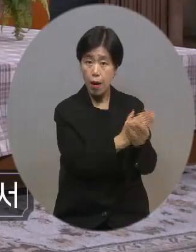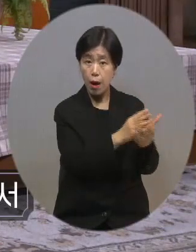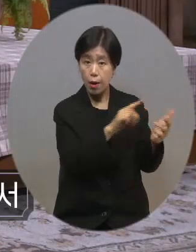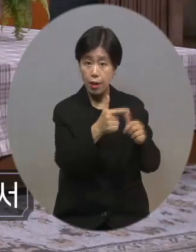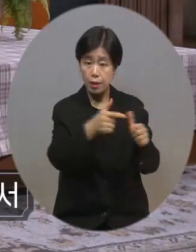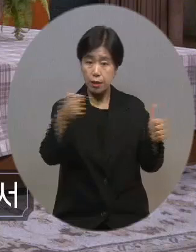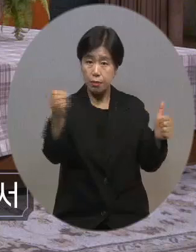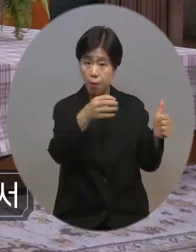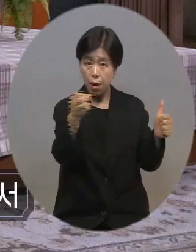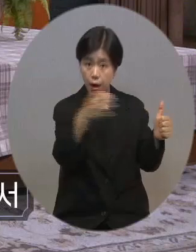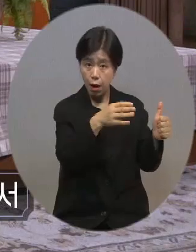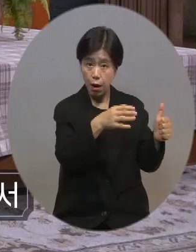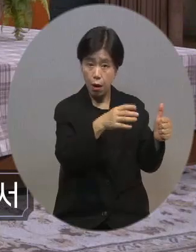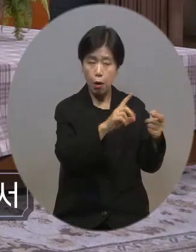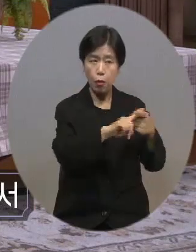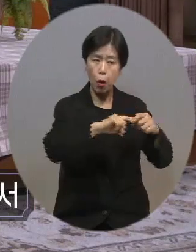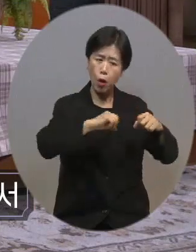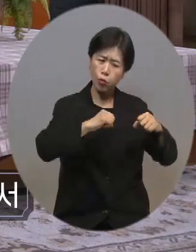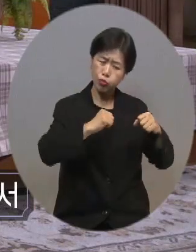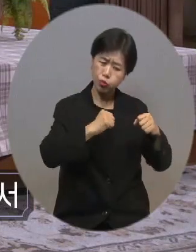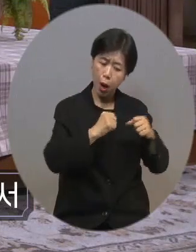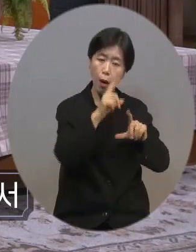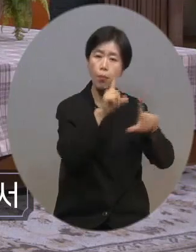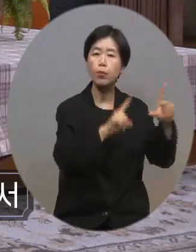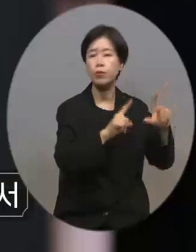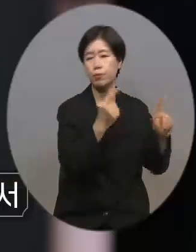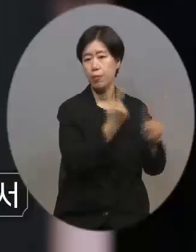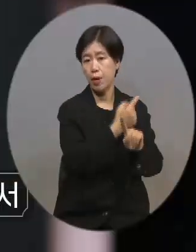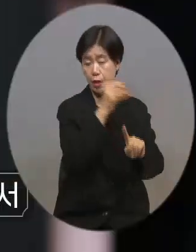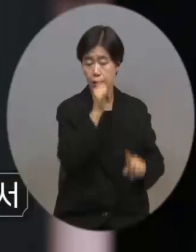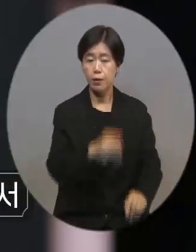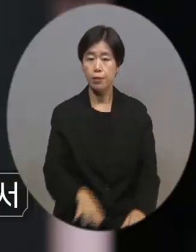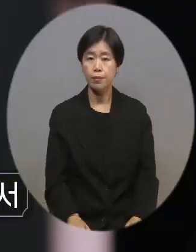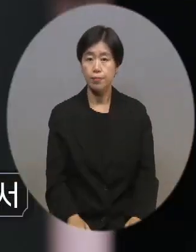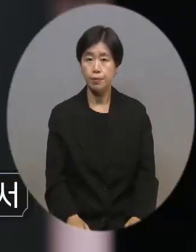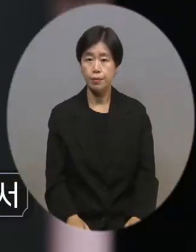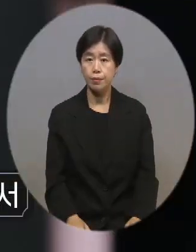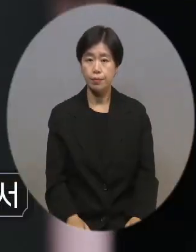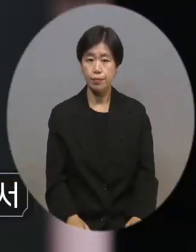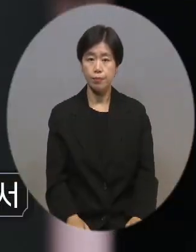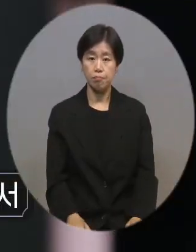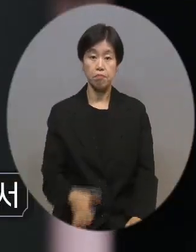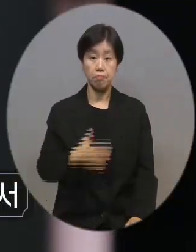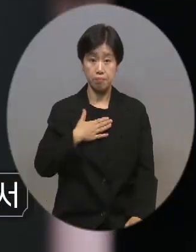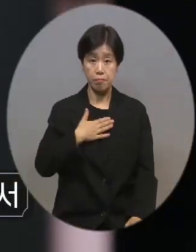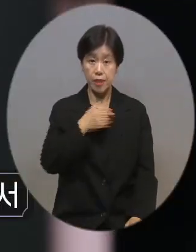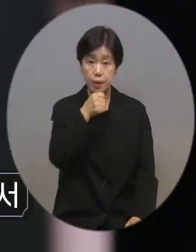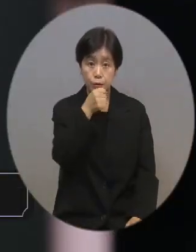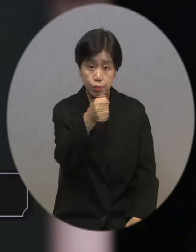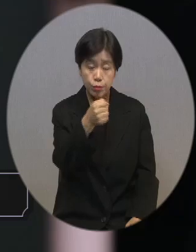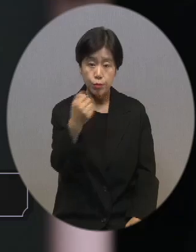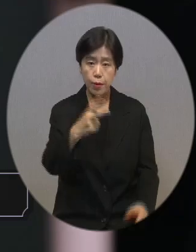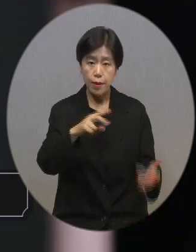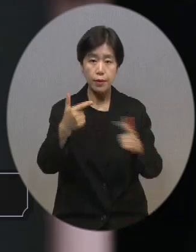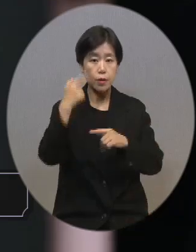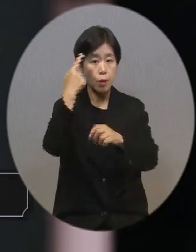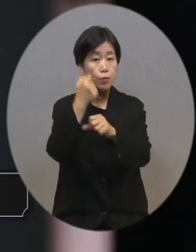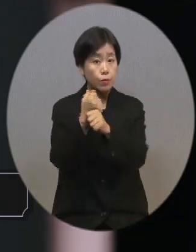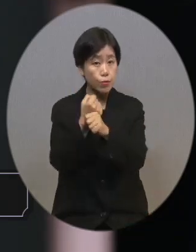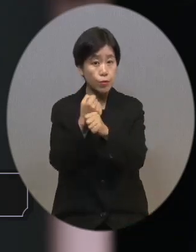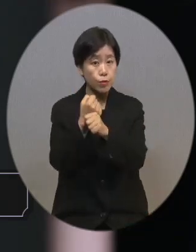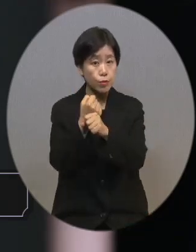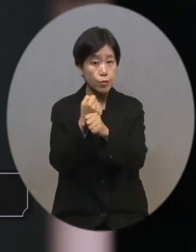조금씩 저희가 수집을 하고 있어요. 저희는 이런 인터뷰를 하고 연구하면서 변화가